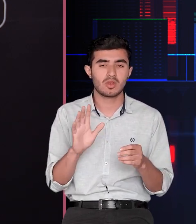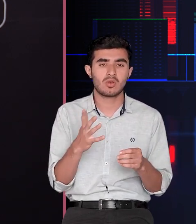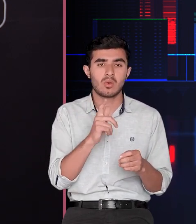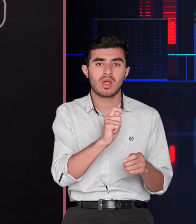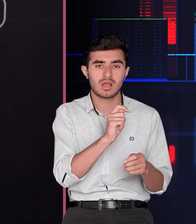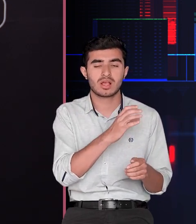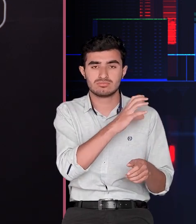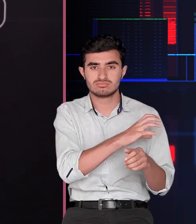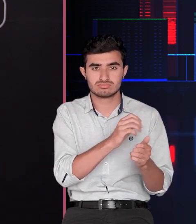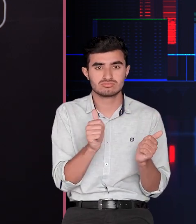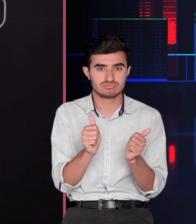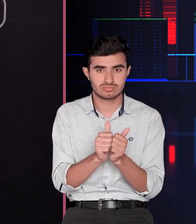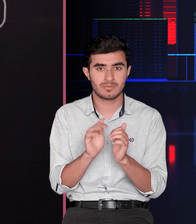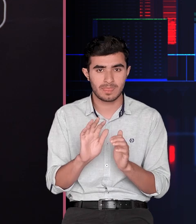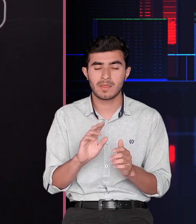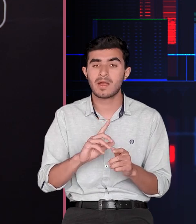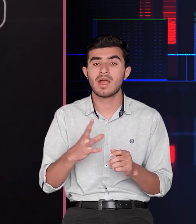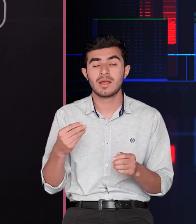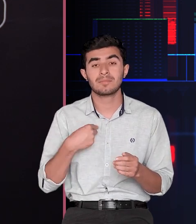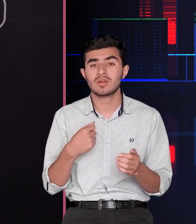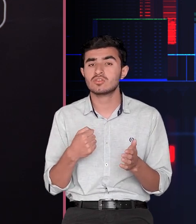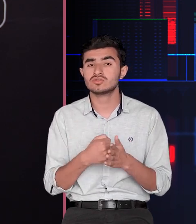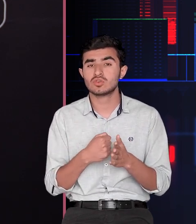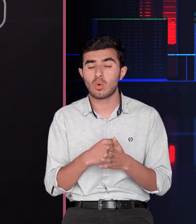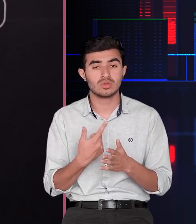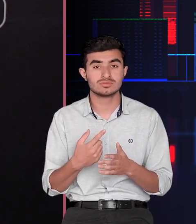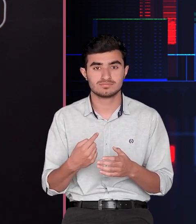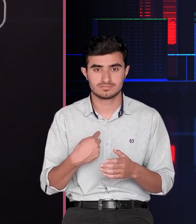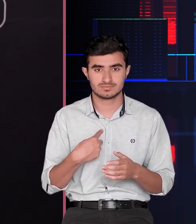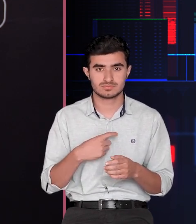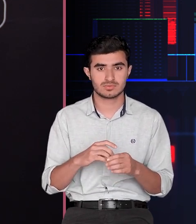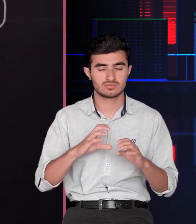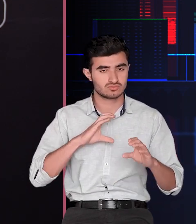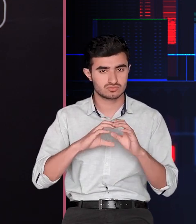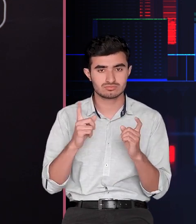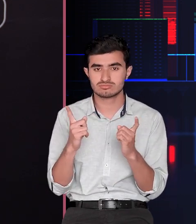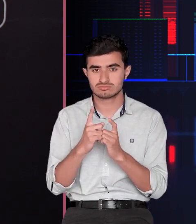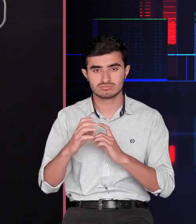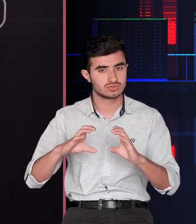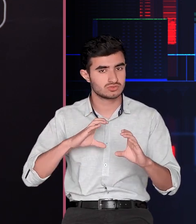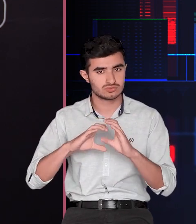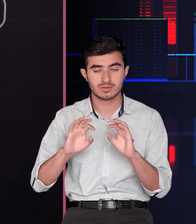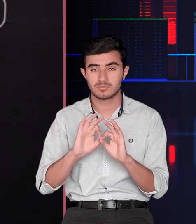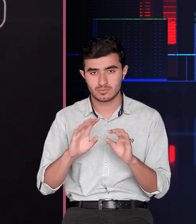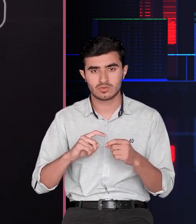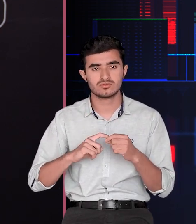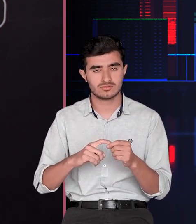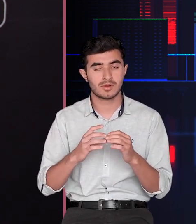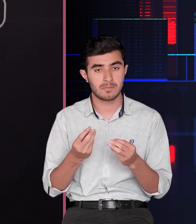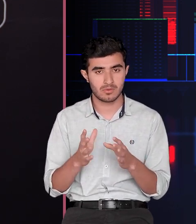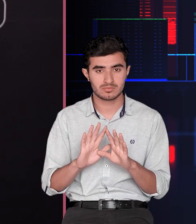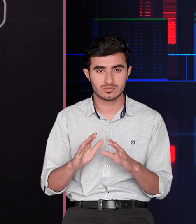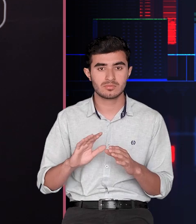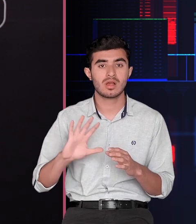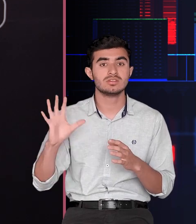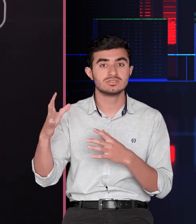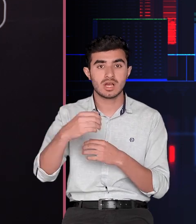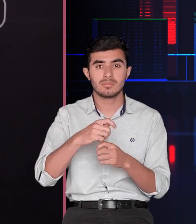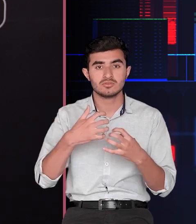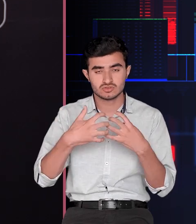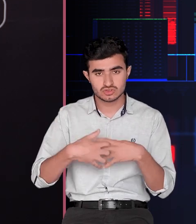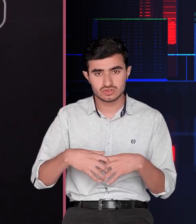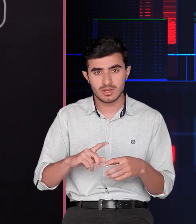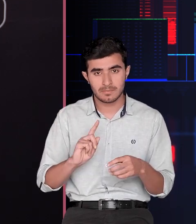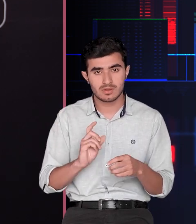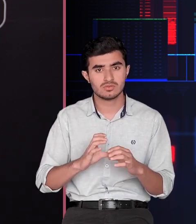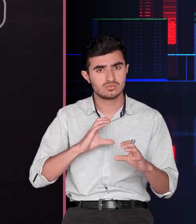कि ग्रेजुअली जब मेरी इंटरेक्शन बढ़ी तो मैंने इस पूरे सारे सिस्टम को कि यहाँ पे मेले में हो क्या रहा है, तो वो